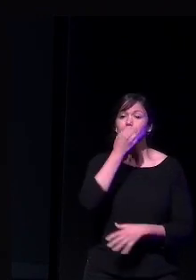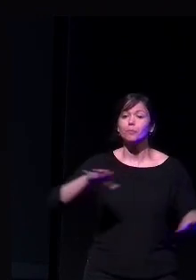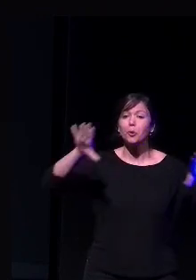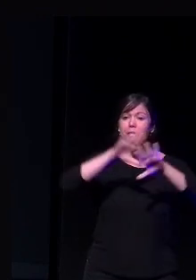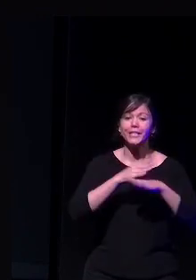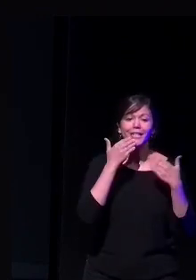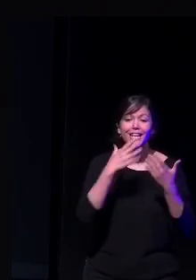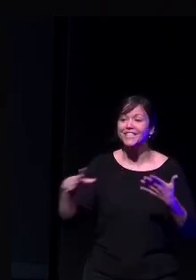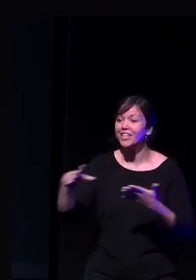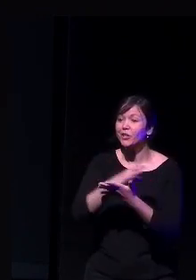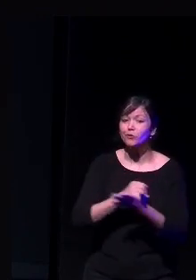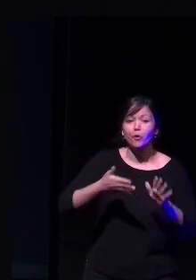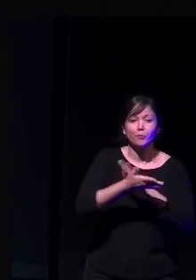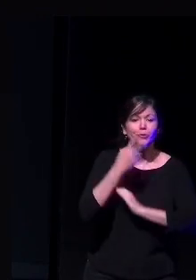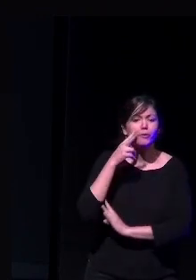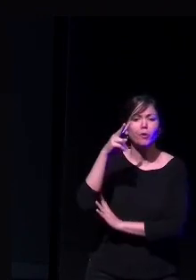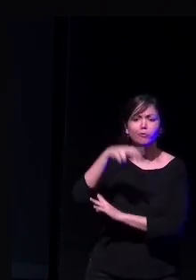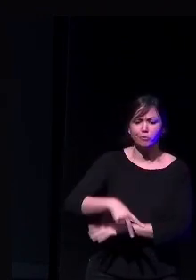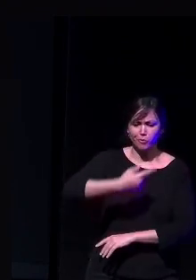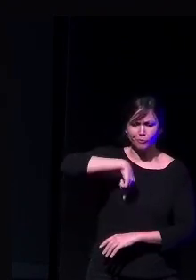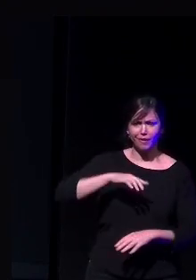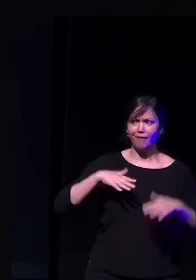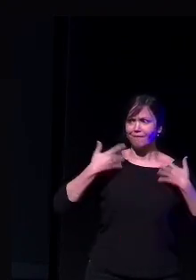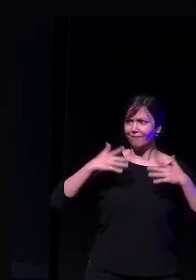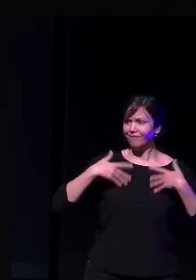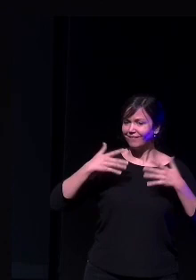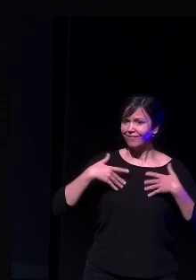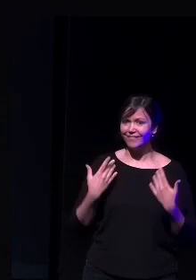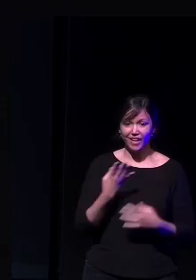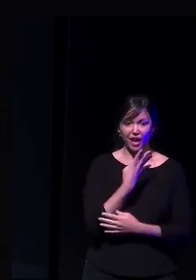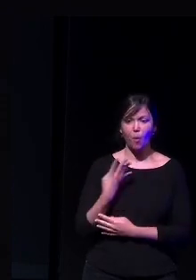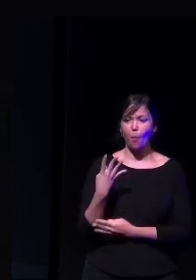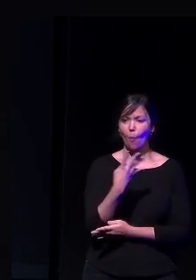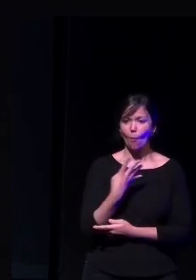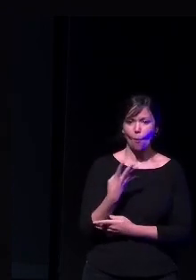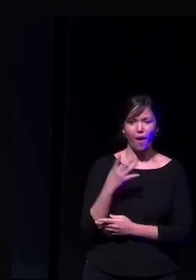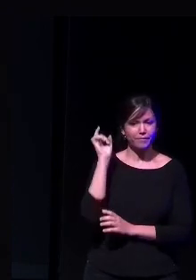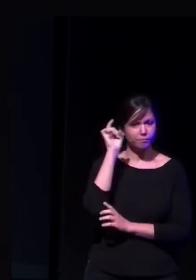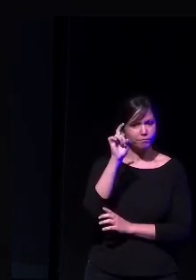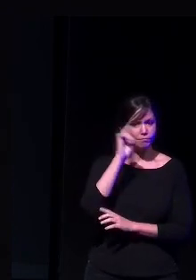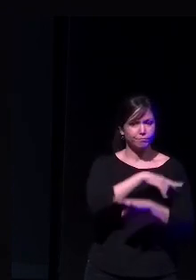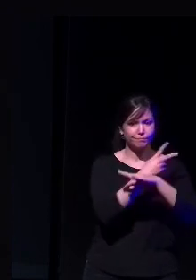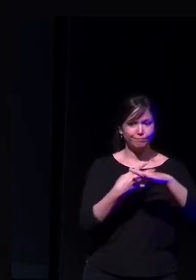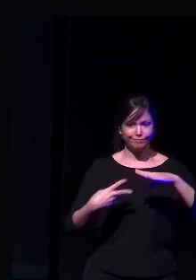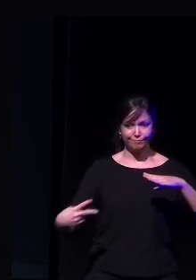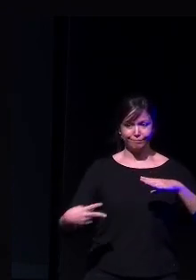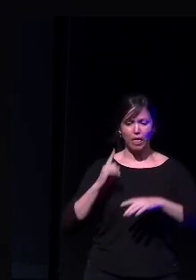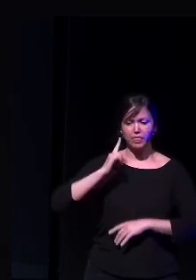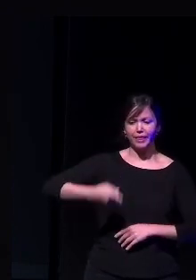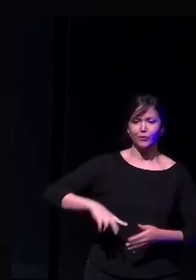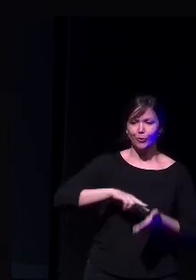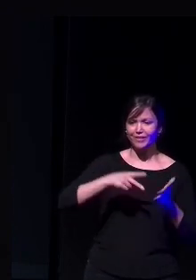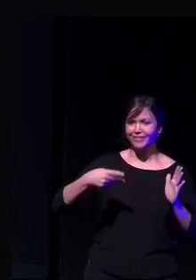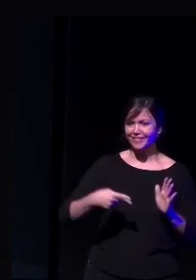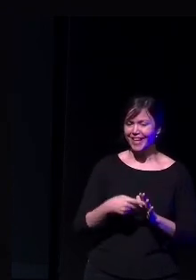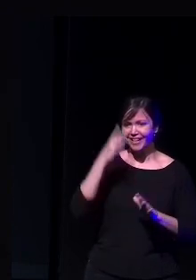Gràcies a tothom per aquest reconeixement que ens ha fet molta il·lusió. Totes quatre som instructores de busseig, directores